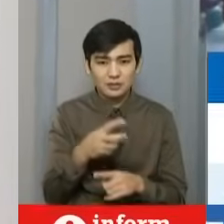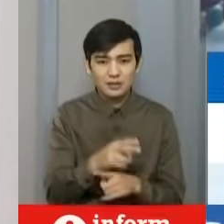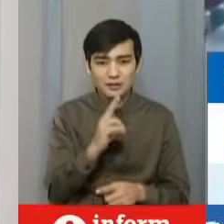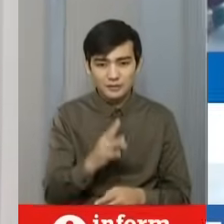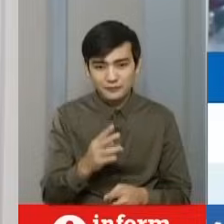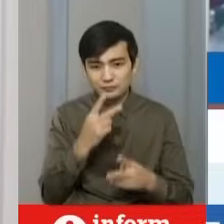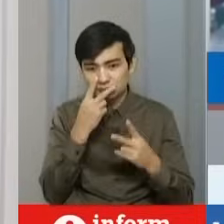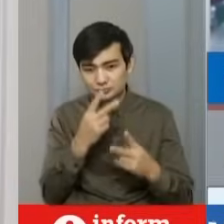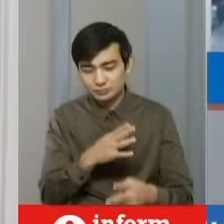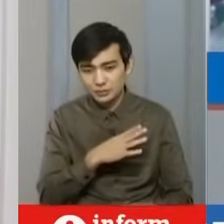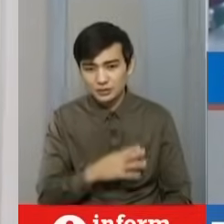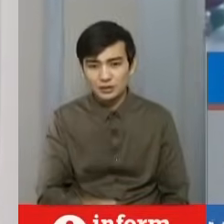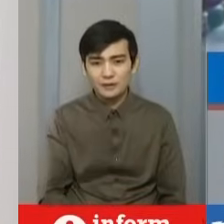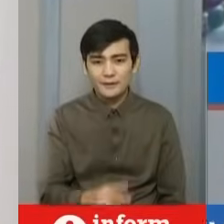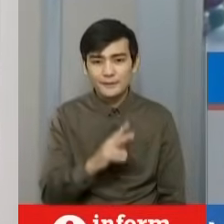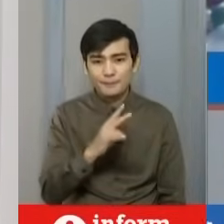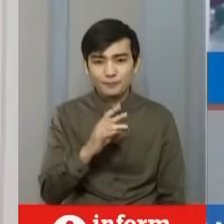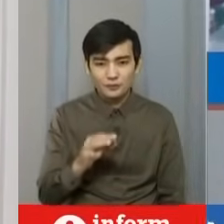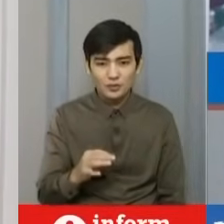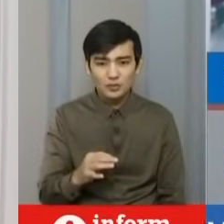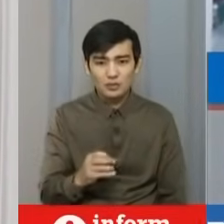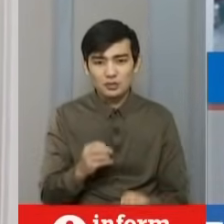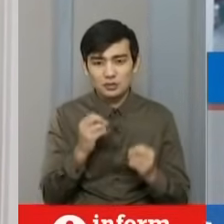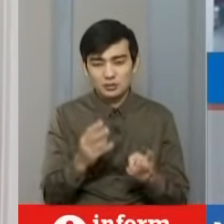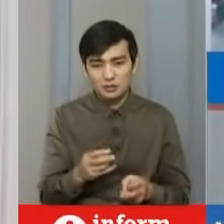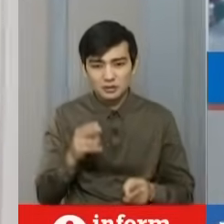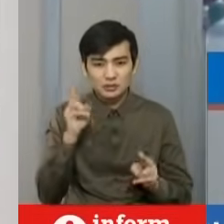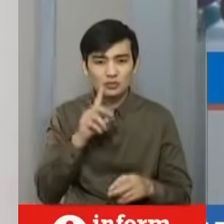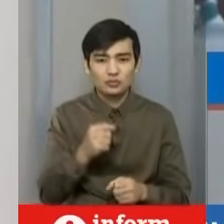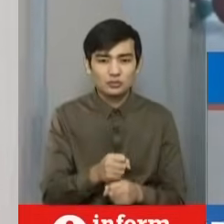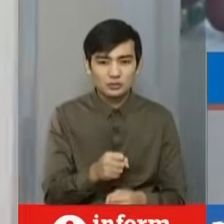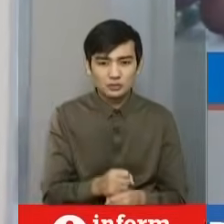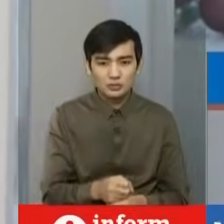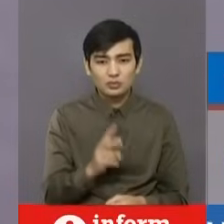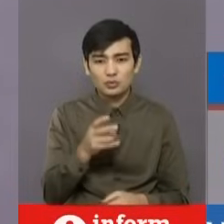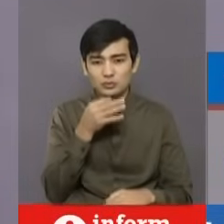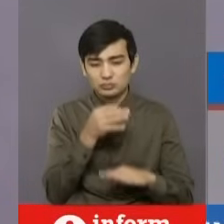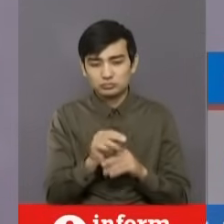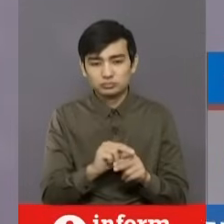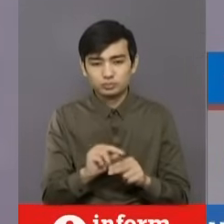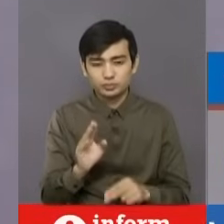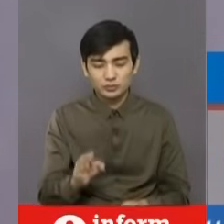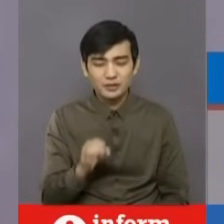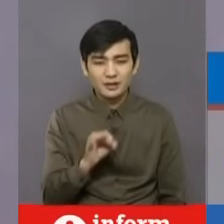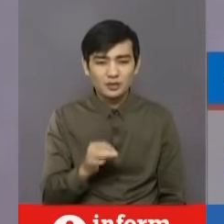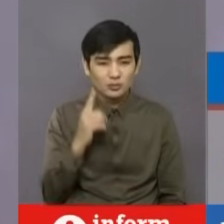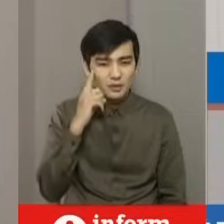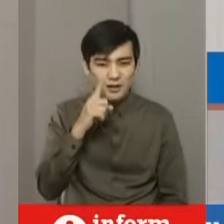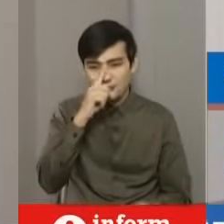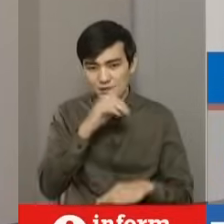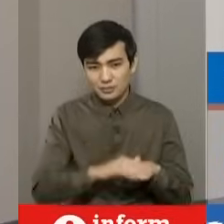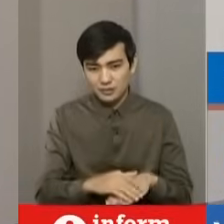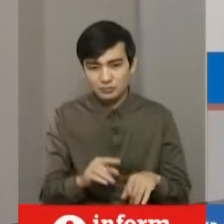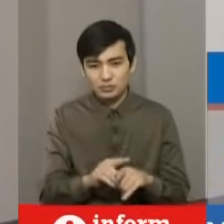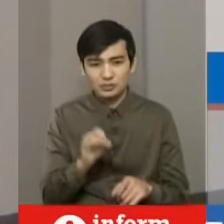квартиру Ну вот как-то так не знаешь как теперь кто это будет восстанавливать думаю что Акимат всё-таки Тем